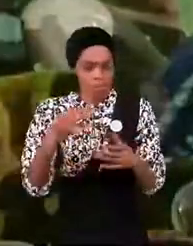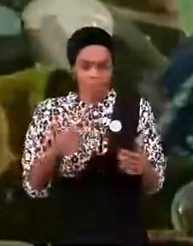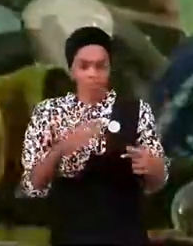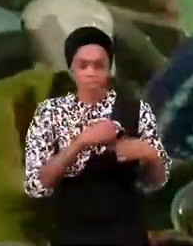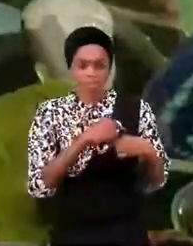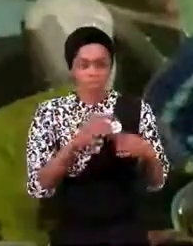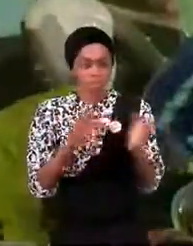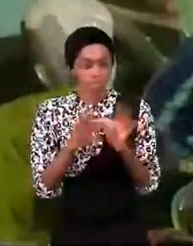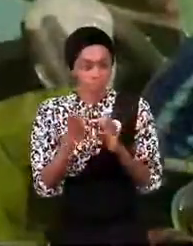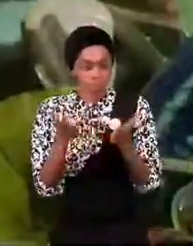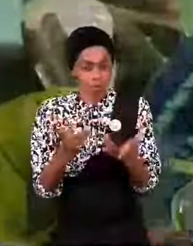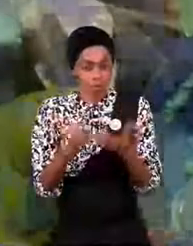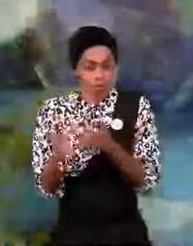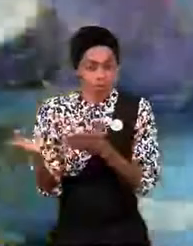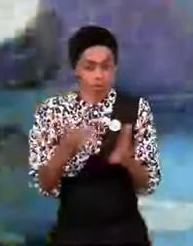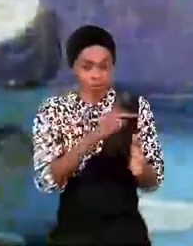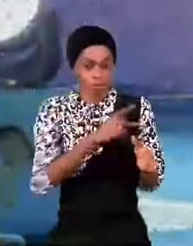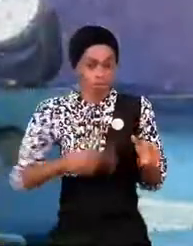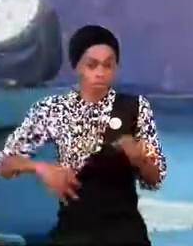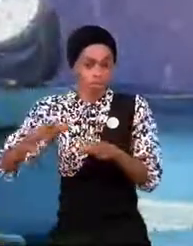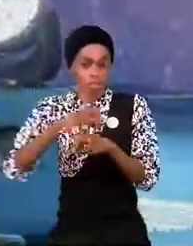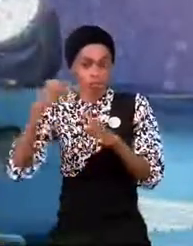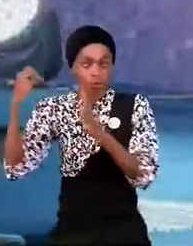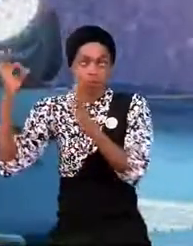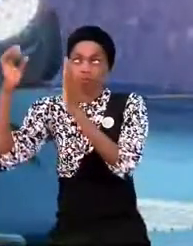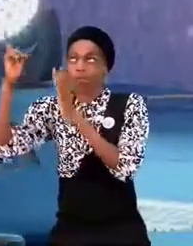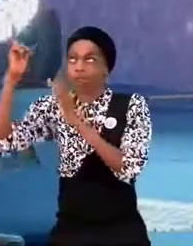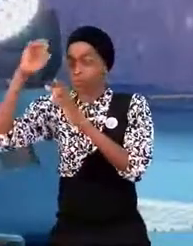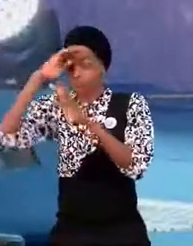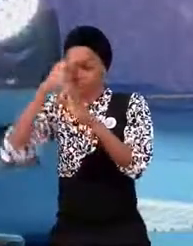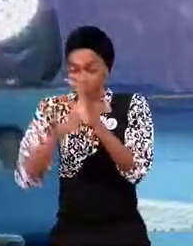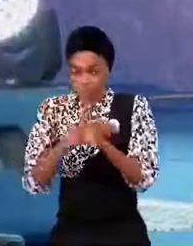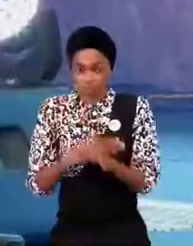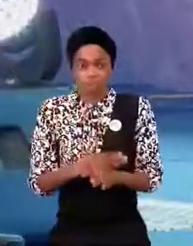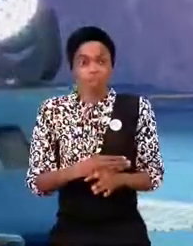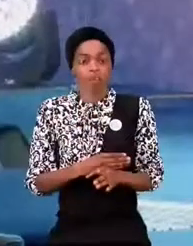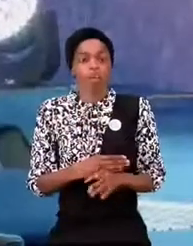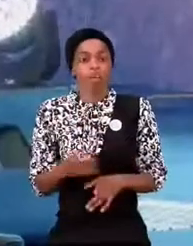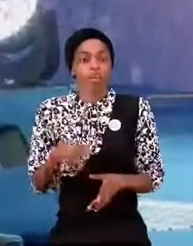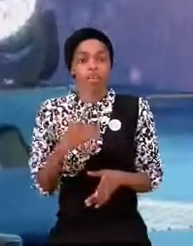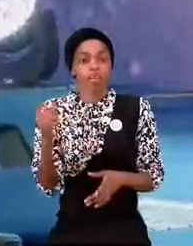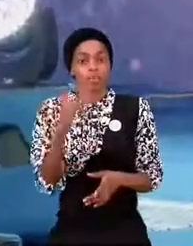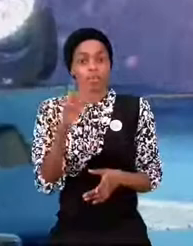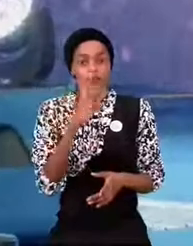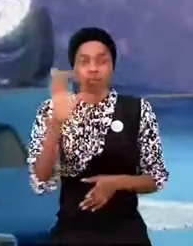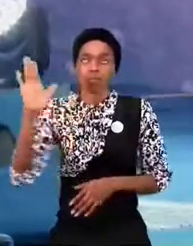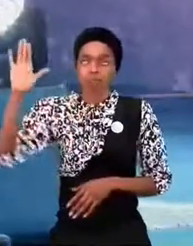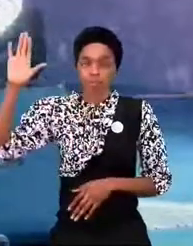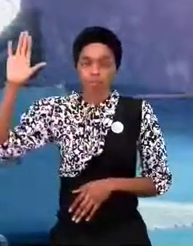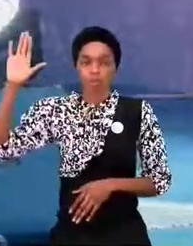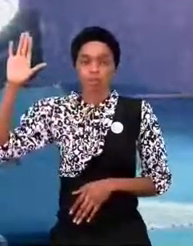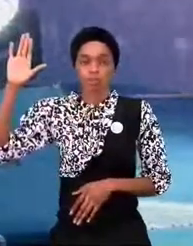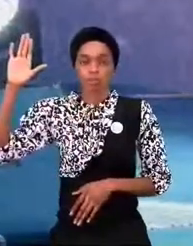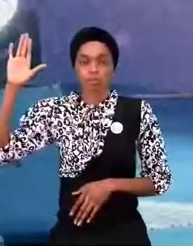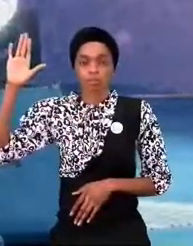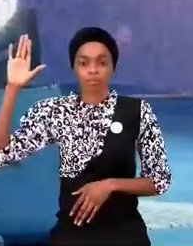de son Fils d'amour. N'importe où tu es, tu vas lever la main. Tu dis, Seigneur, je veux